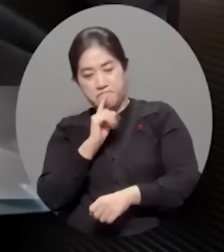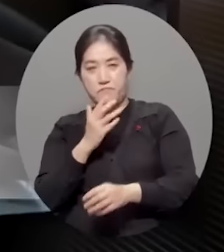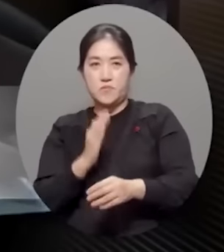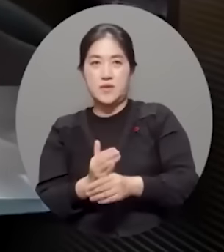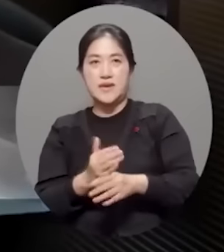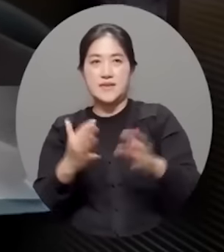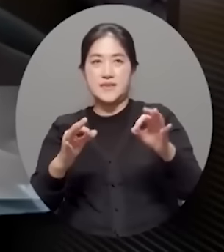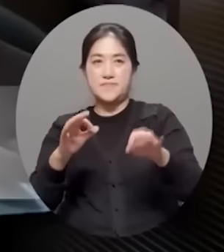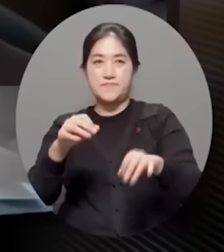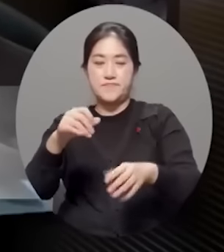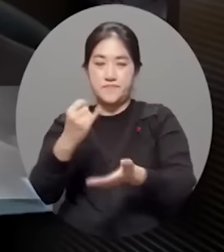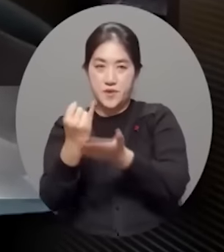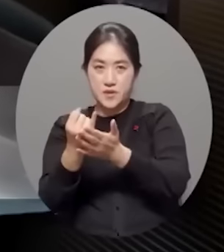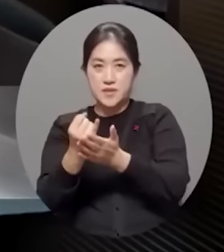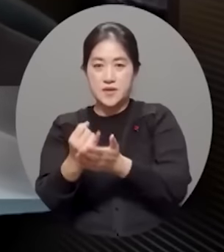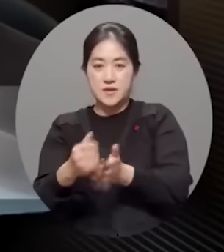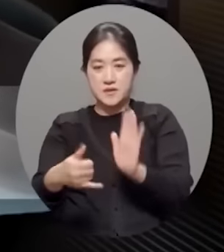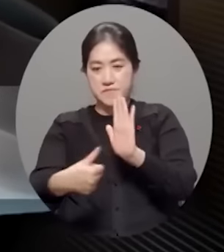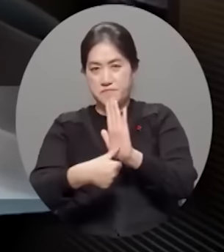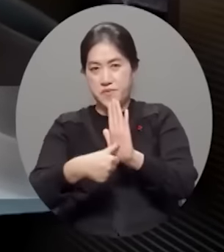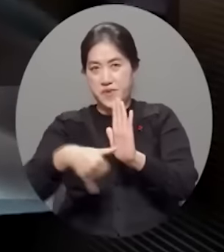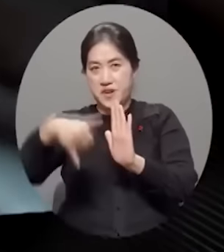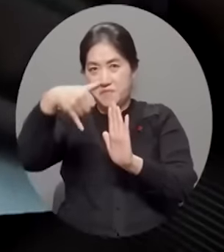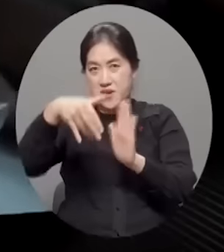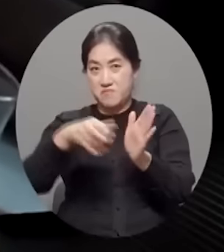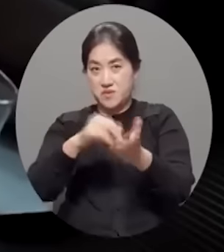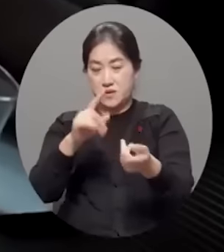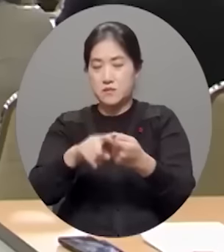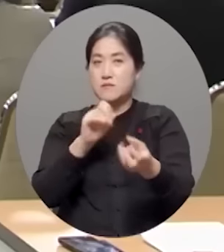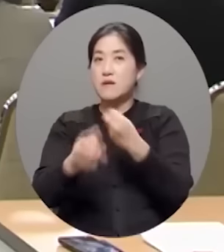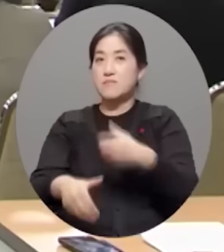김 여사의 명품 가방 수수 의혹에 대해서도 답을 해야